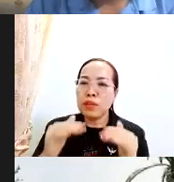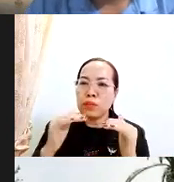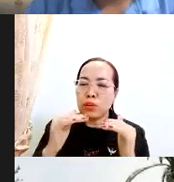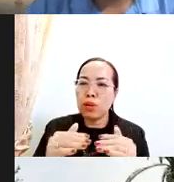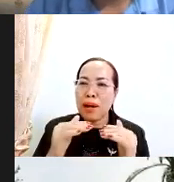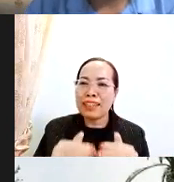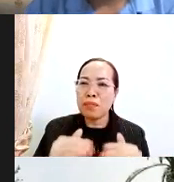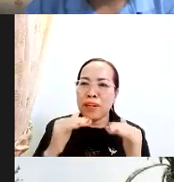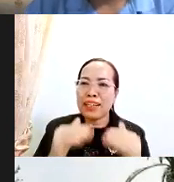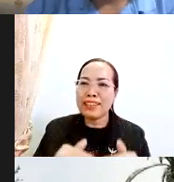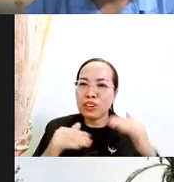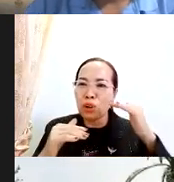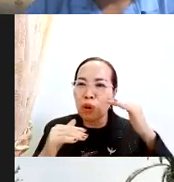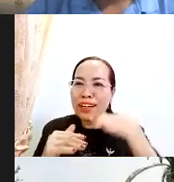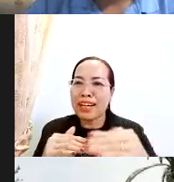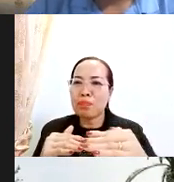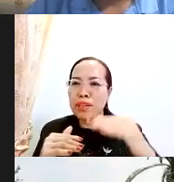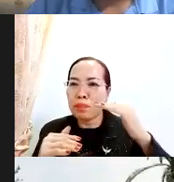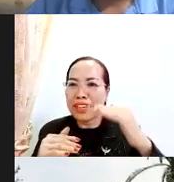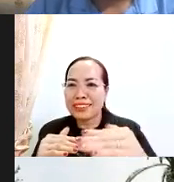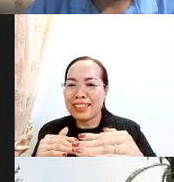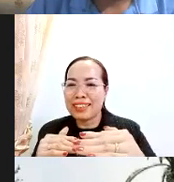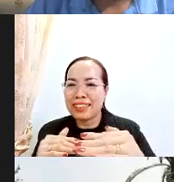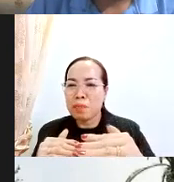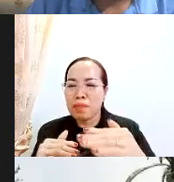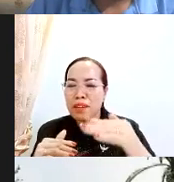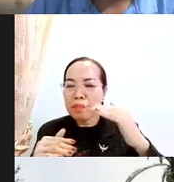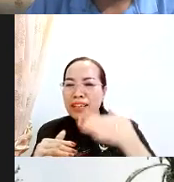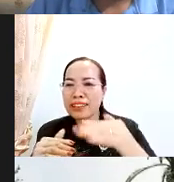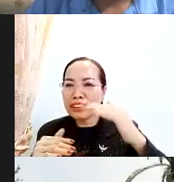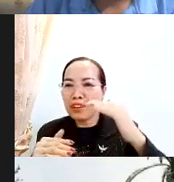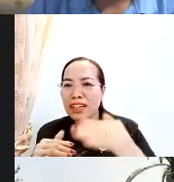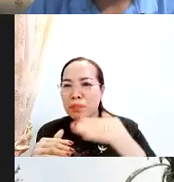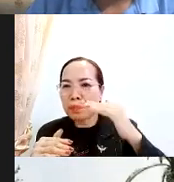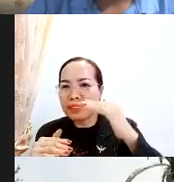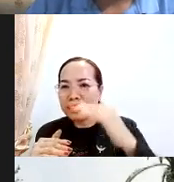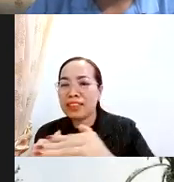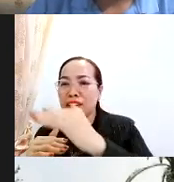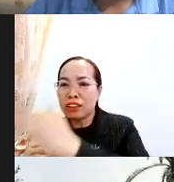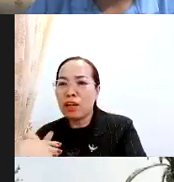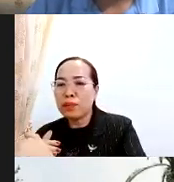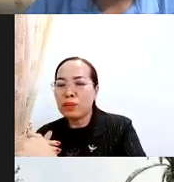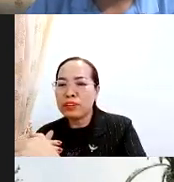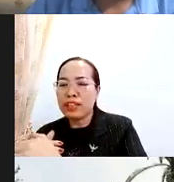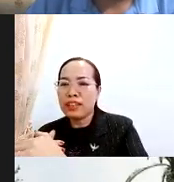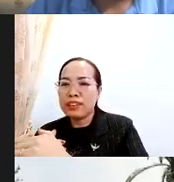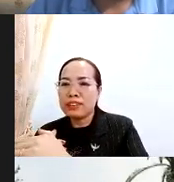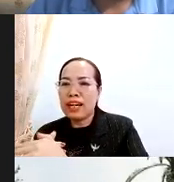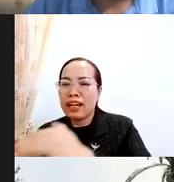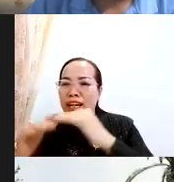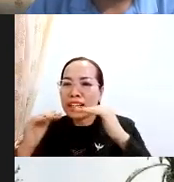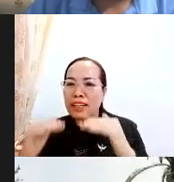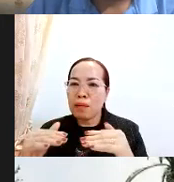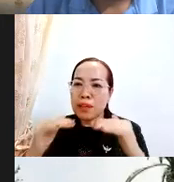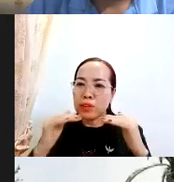cứ việc tự tu ban đầu về để dương chlon cắt phiệp bà chạy cha về để dương chlon cắt phiệp bà chạy dương nâng tự đa phiệp chục chạy